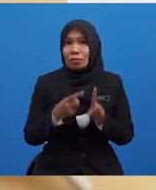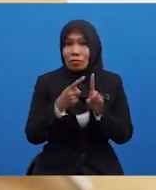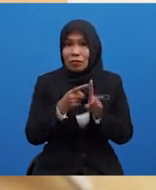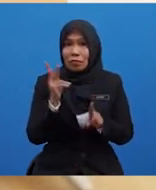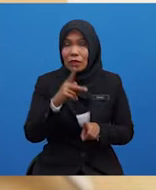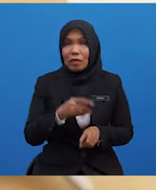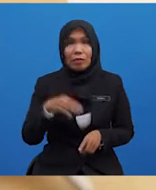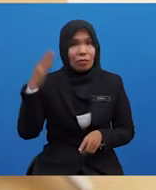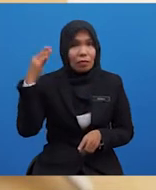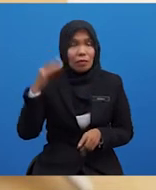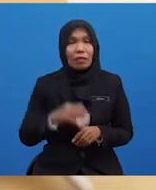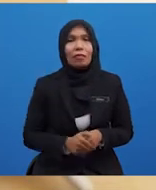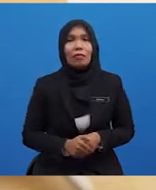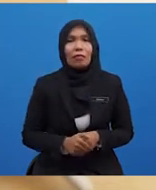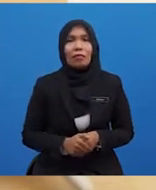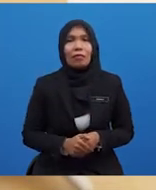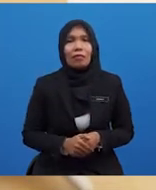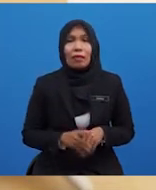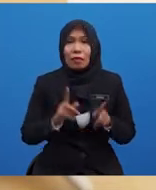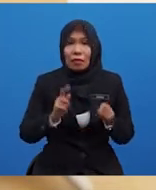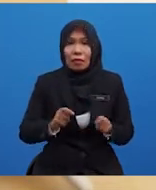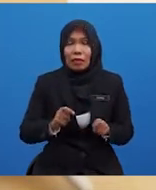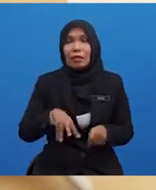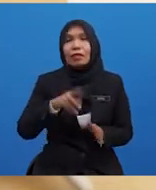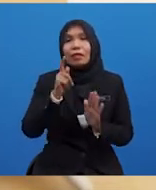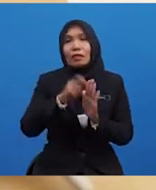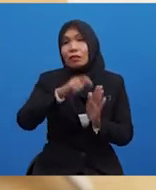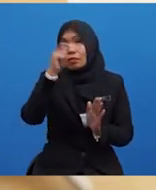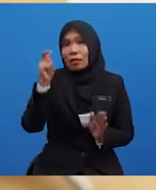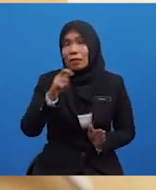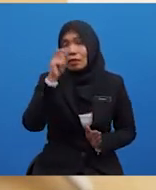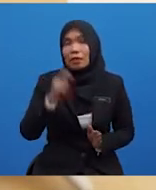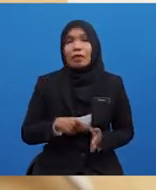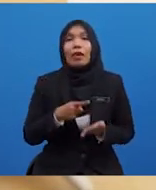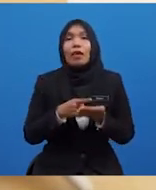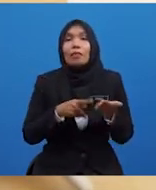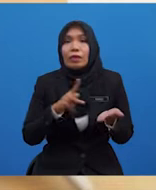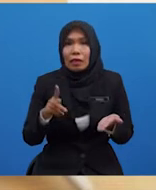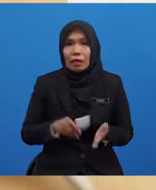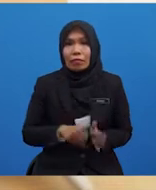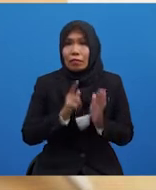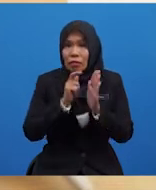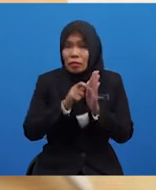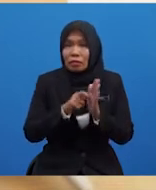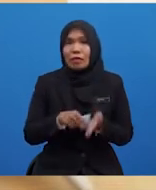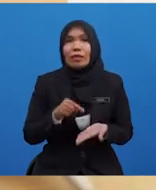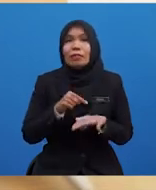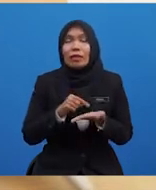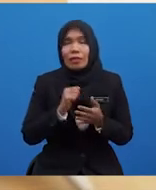mendengar, pastinya tertanya-tanya apakah carta jenis ini dan